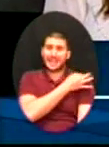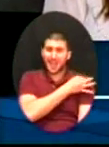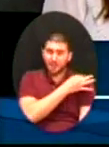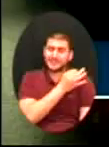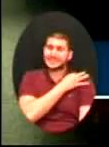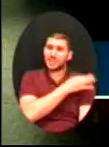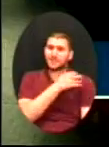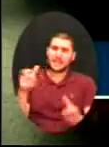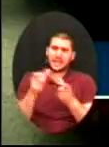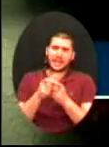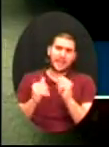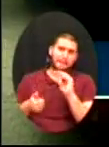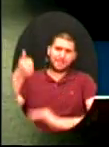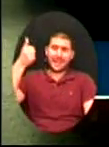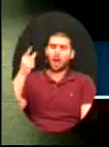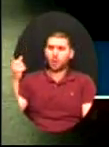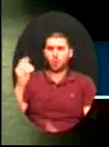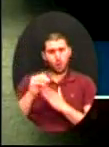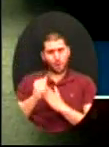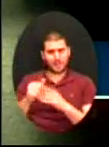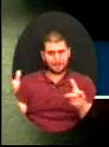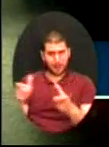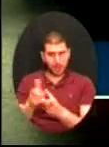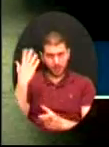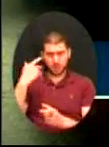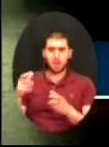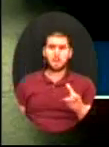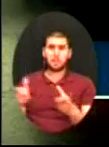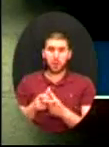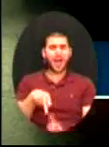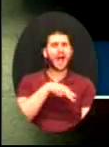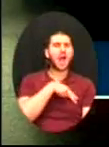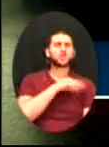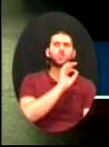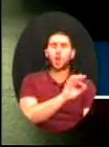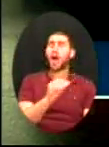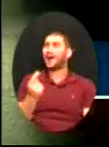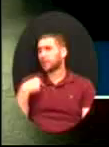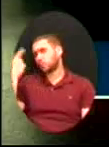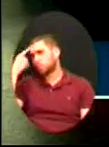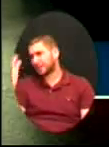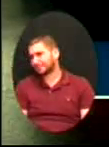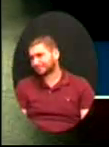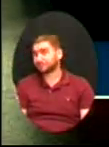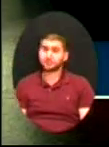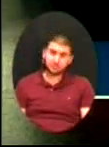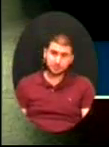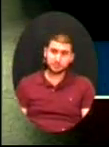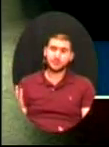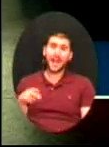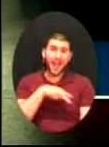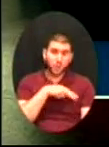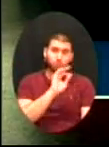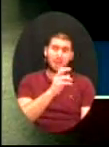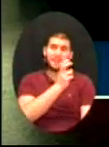שצריך לקבל אחריות. מיחידת עילית, הוביל מחלקה, הוביל פלוגה. אחריות שלו. הוביל כיתה. אז אנחנו יודעים, והנה. אחריות